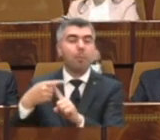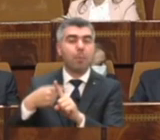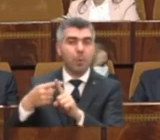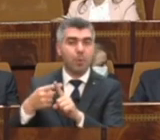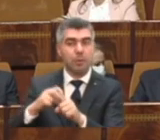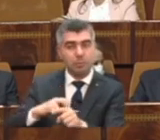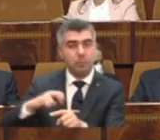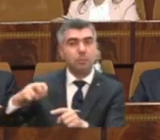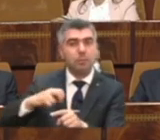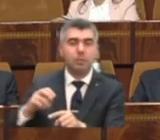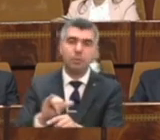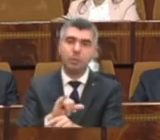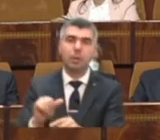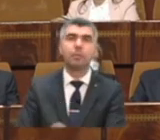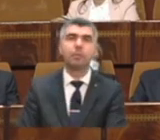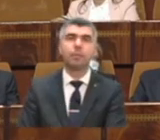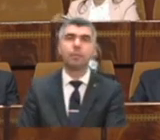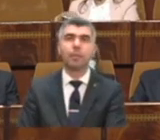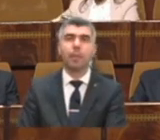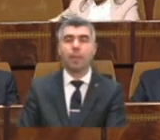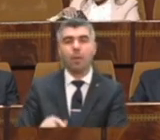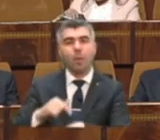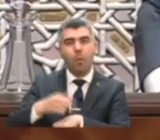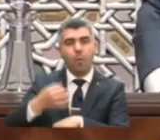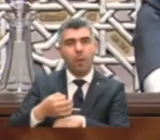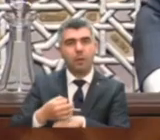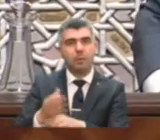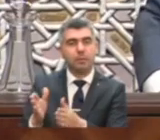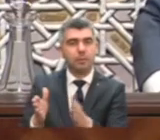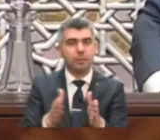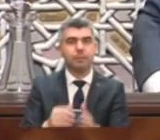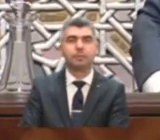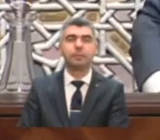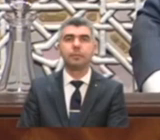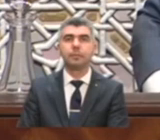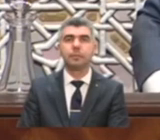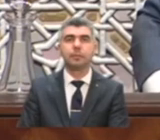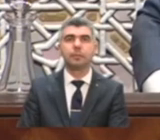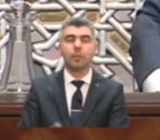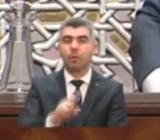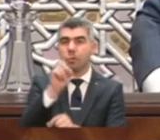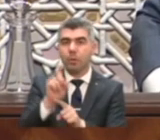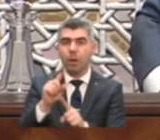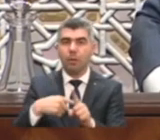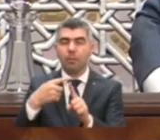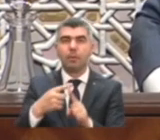راه صعيبه على السله. السيده الوزيره انتهى الوقت، انتهى الوقت. علمي تعقيب